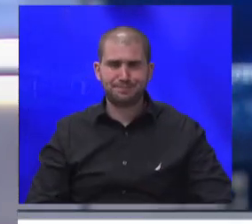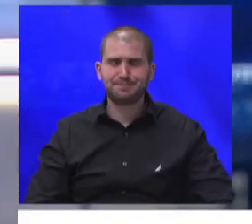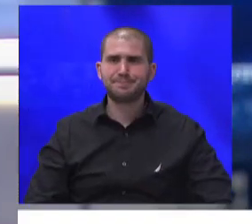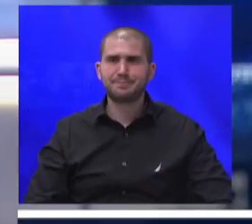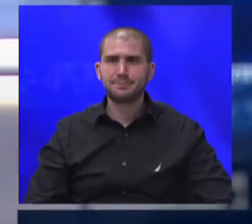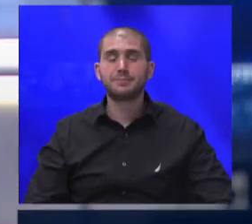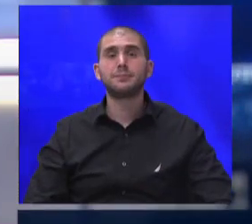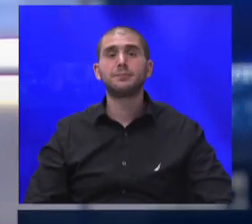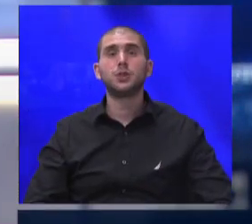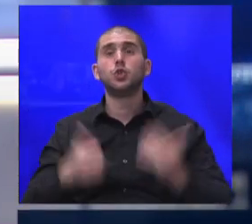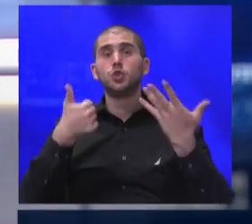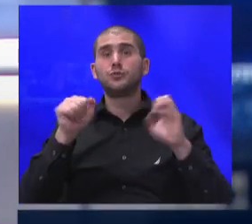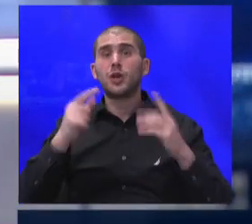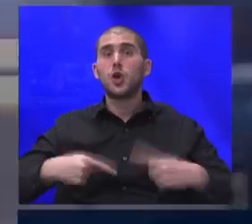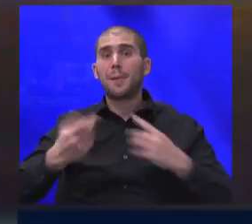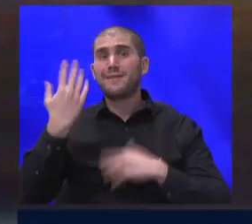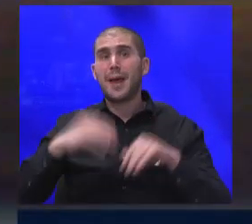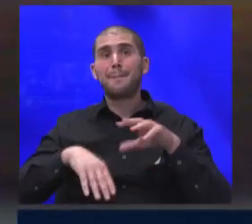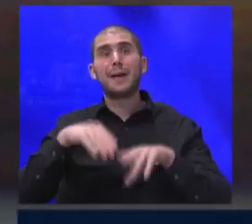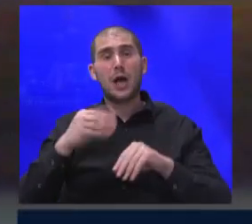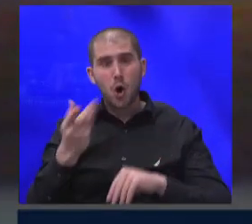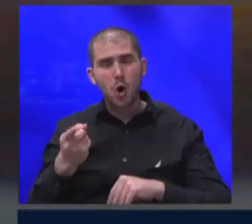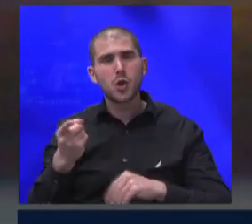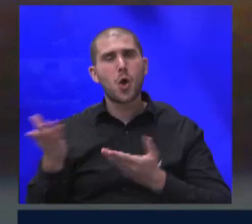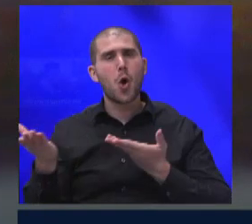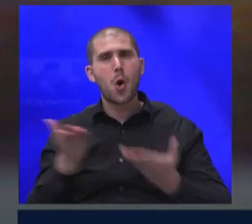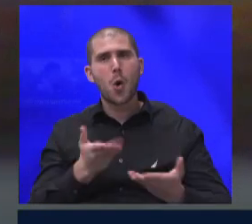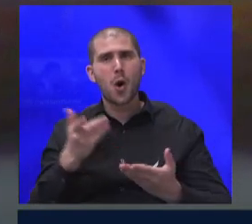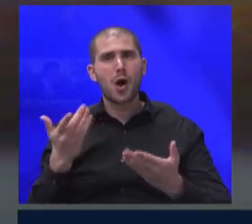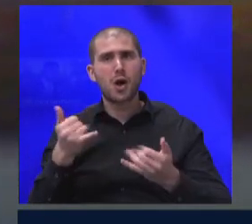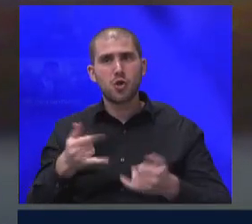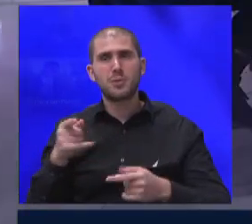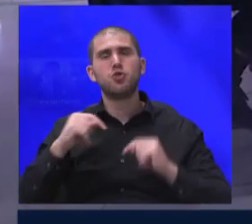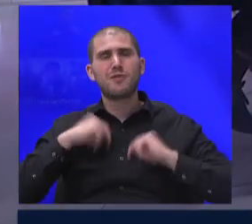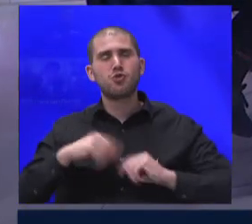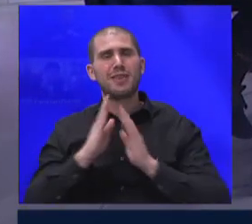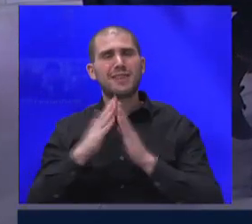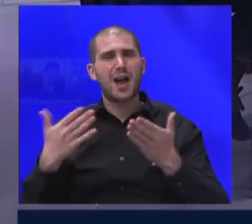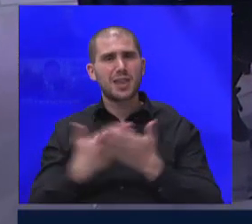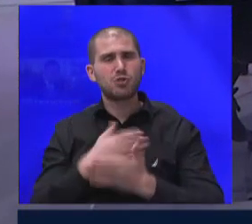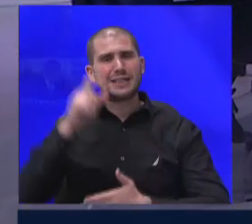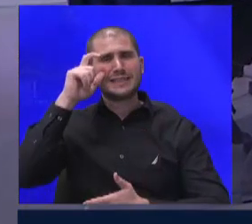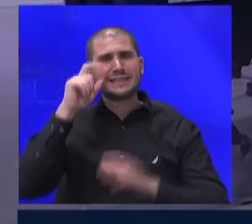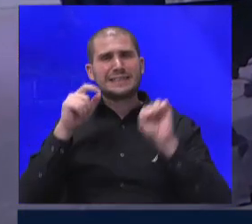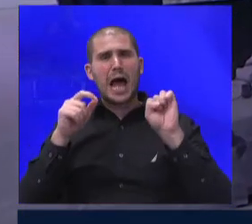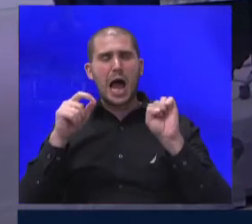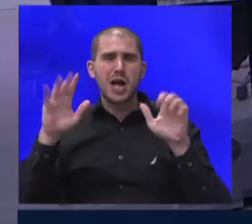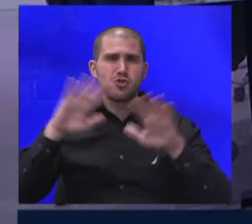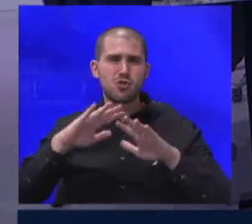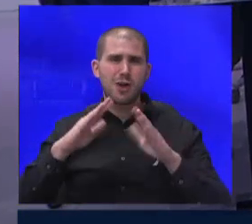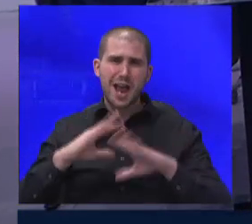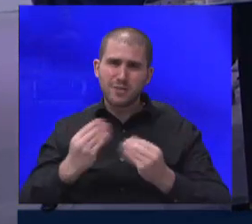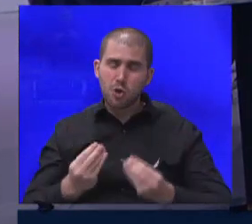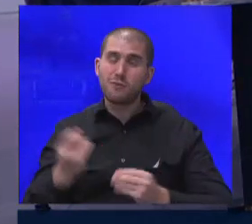ו-66 ימים לבחירות כאמור, אורח המהדורה שלנו, יושב ראש תקווה חדשה, גדעון סער, שלום. שלום, ערב טוב, שבוע טוב.